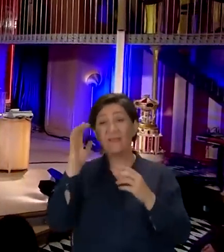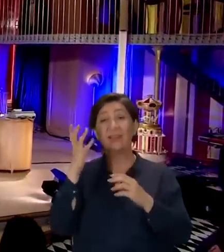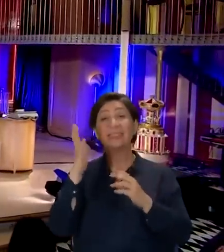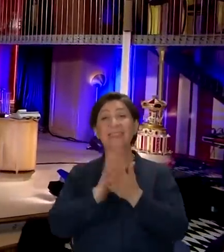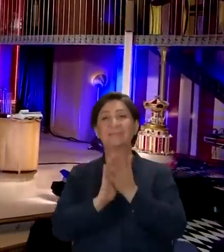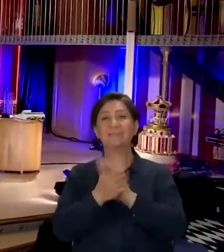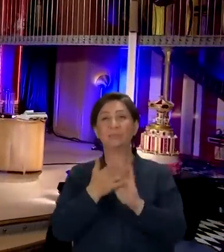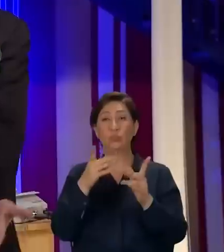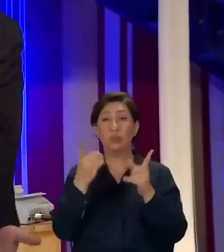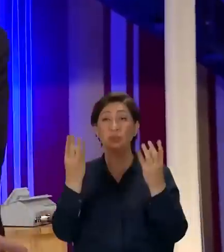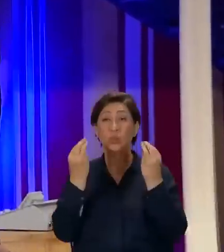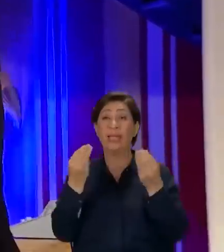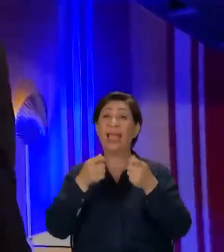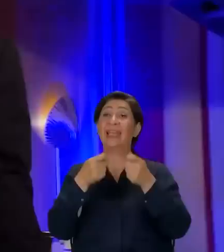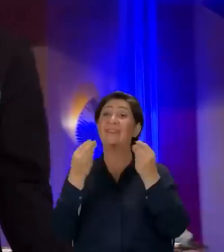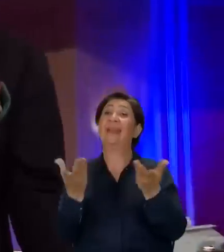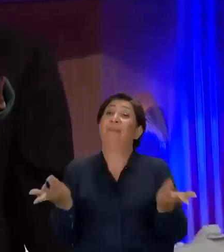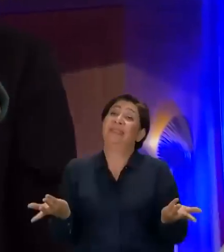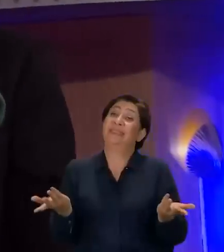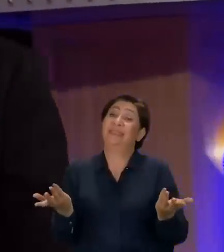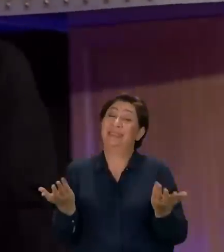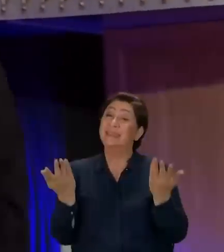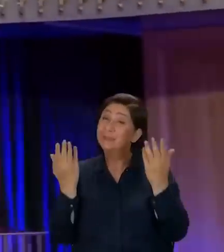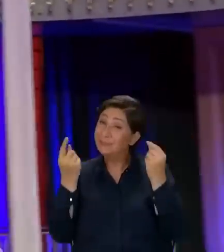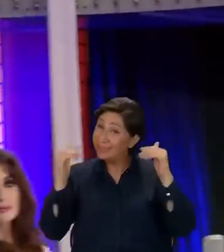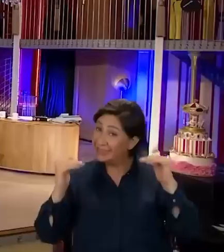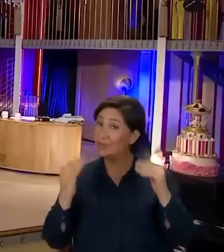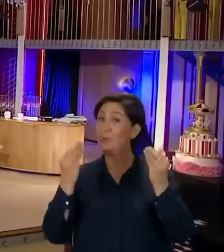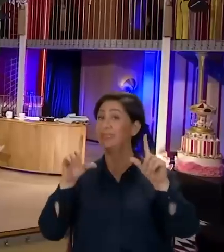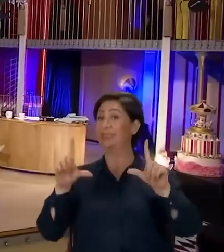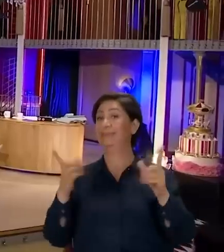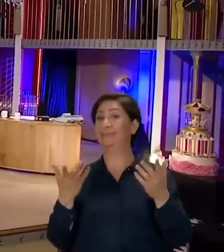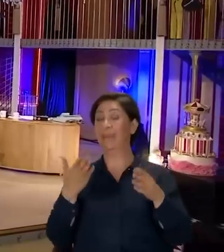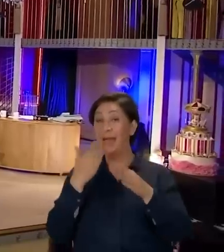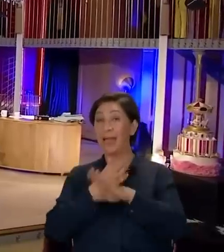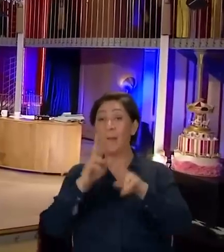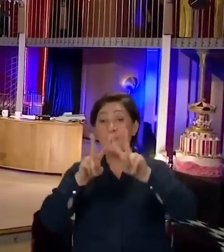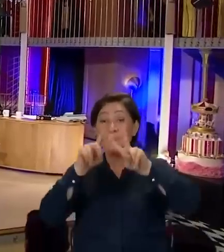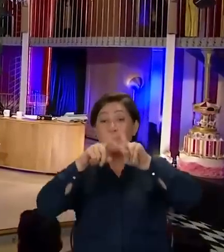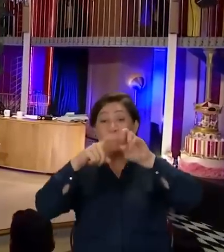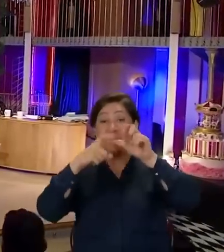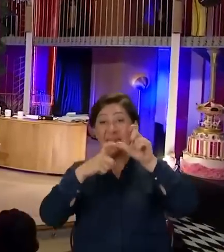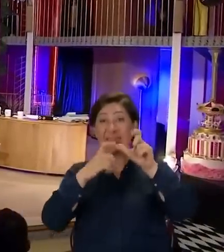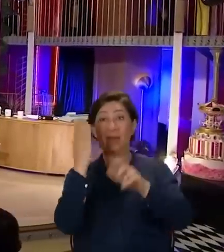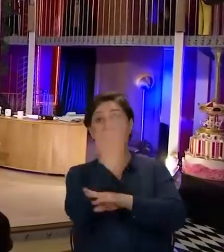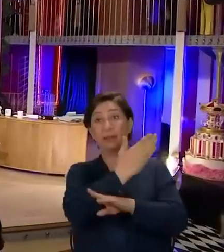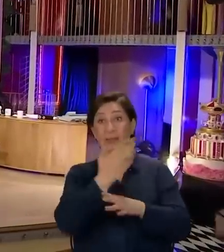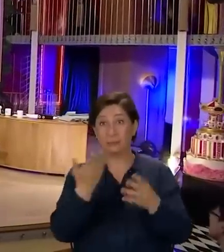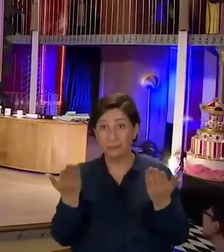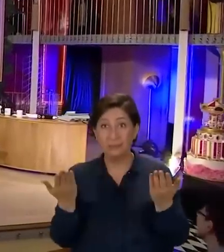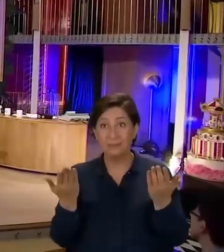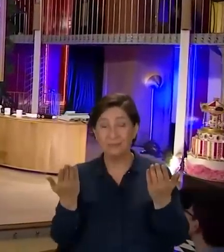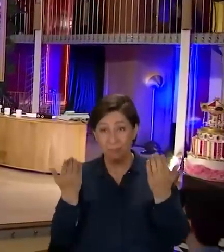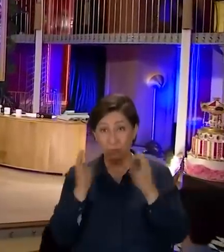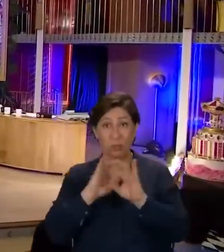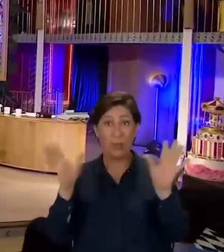Bu kadar bilinir mi ya? Bu kadar iyi eğitim verilir mi çocuklara ya? Ha? Değil mi? Hani hakikaten Mars'a gittik yani bu eğitimle. Ha? Değil mi?